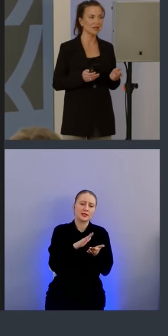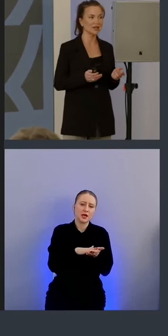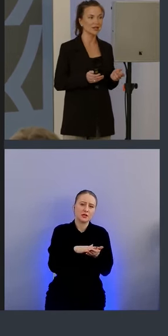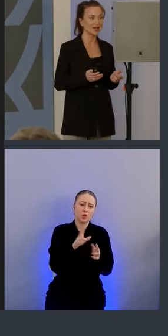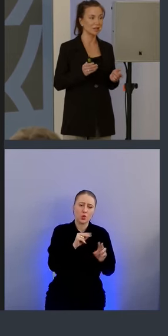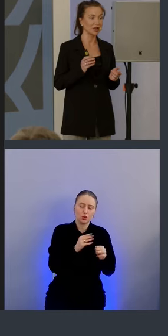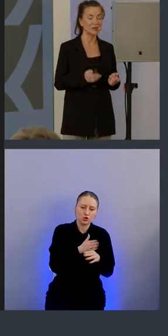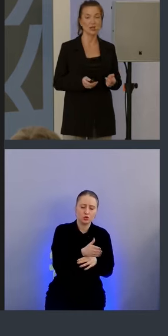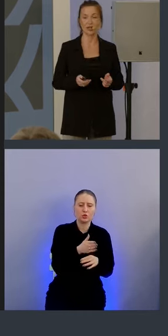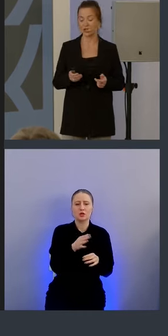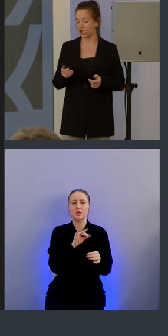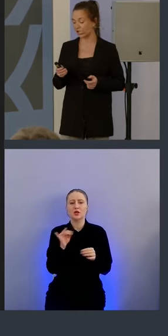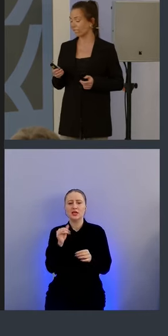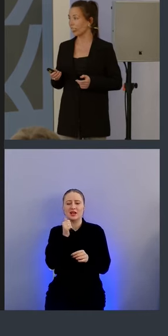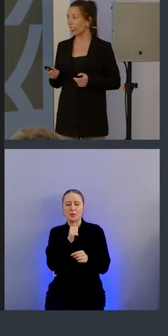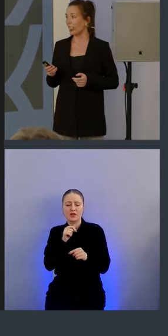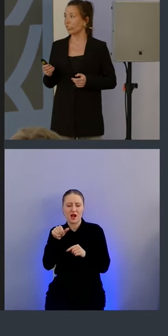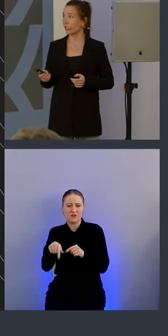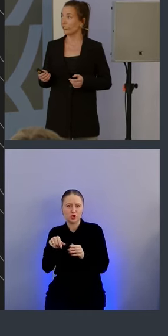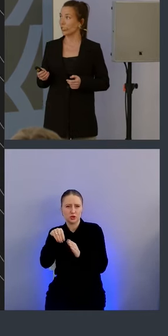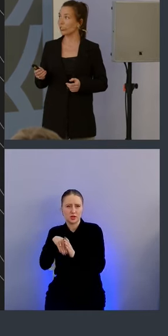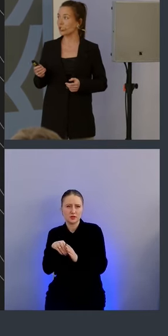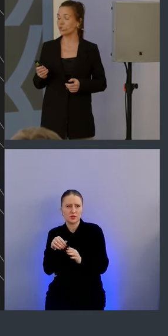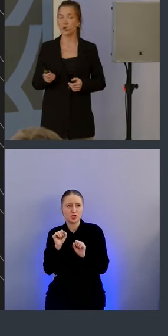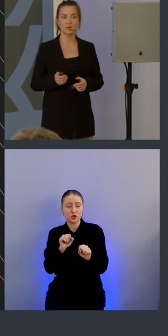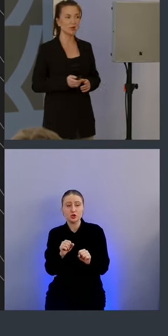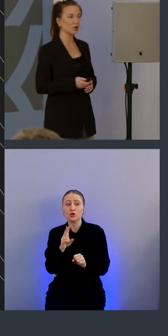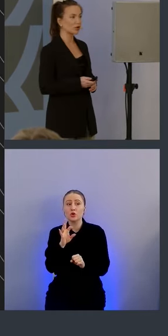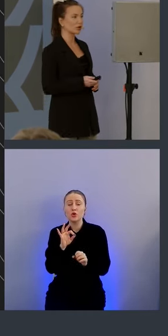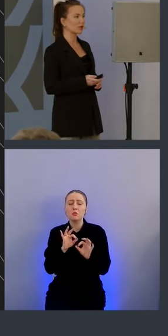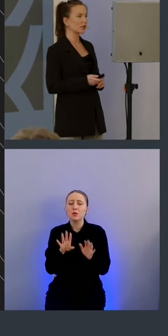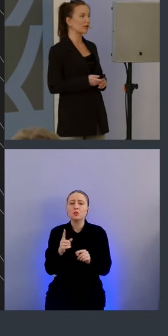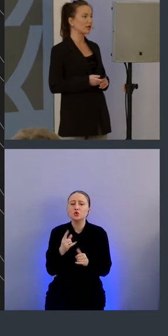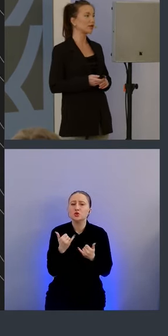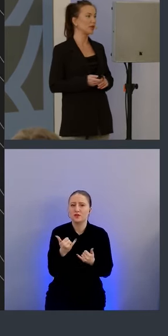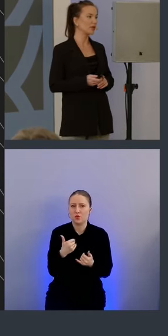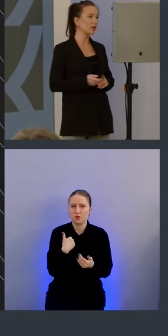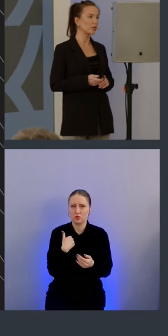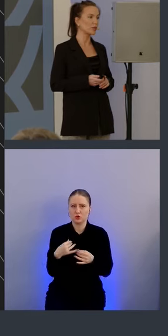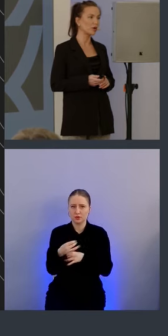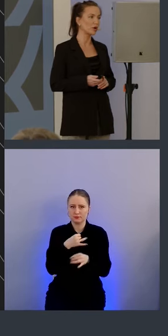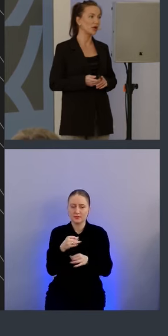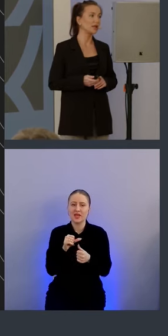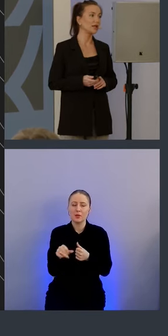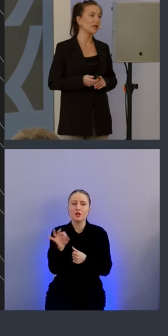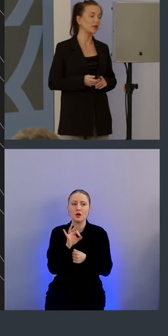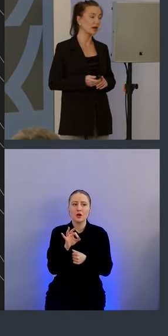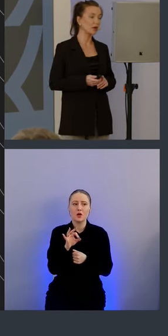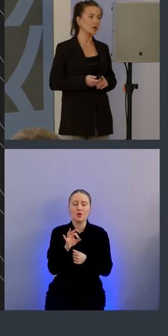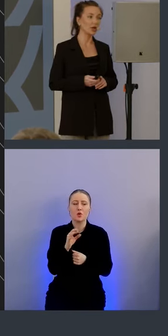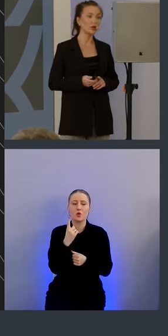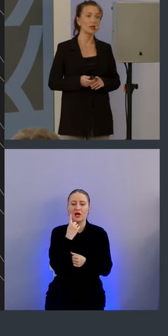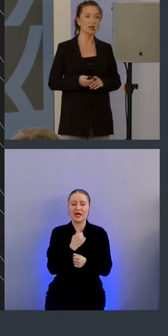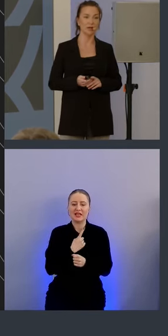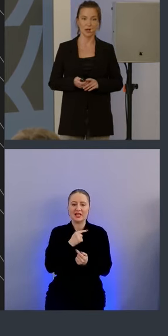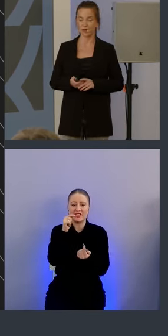контроль целостности, и криптографическая защита. Вот. Но почему сегодня хочется поговорить именно про